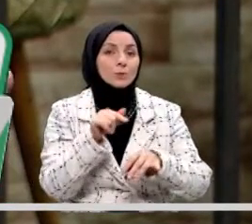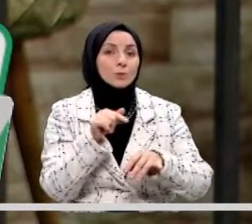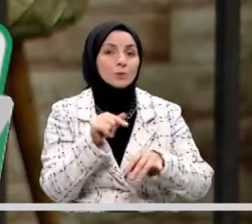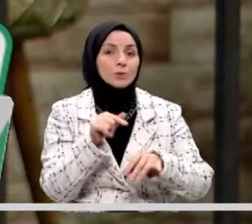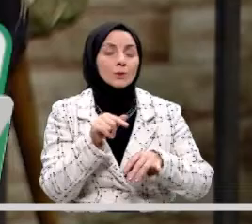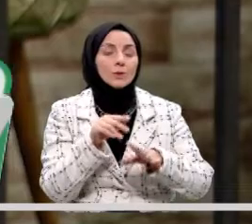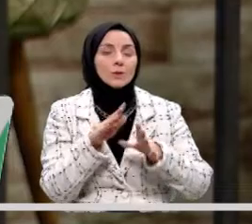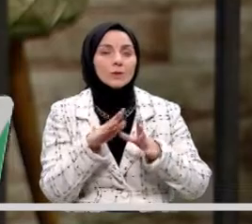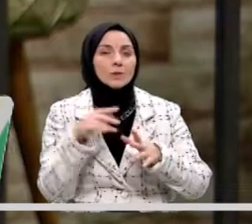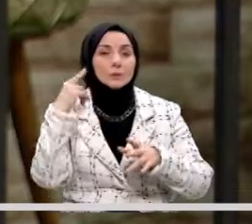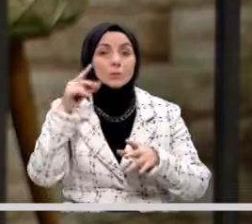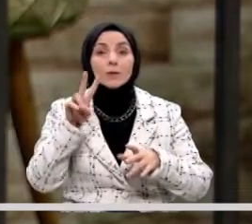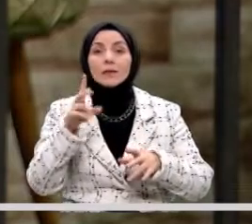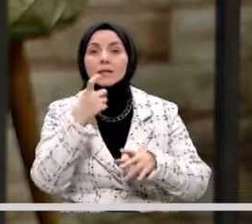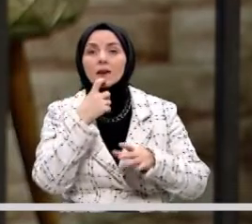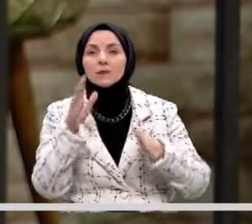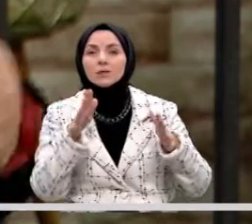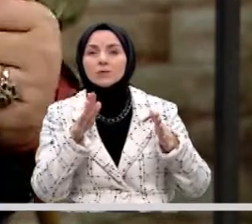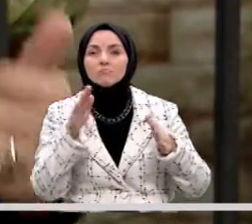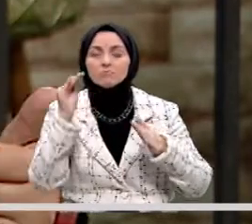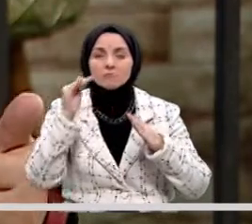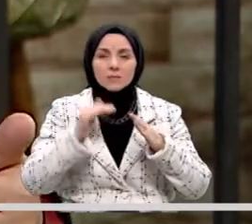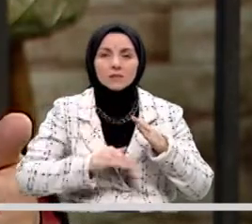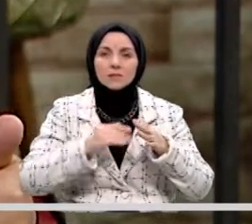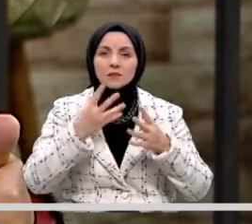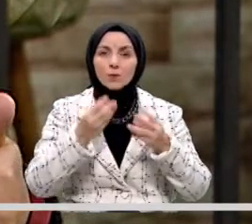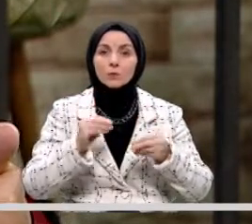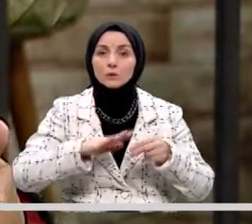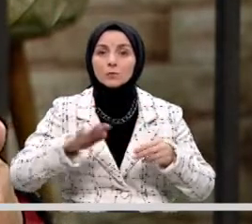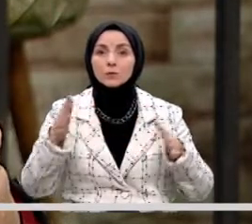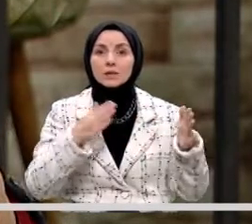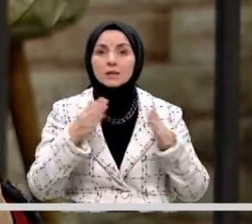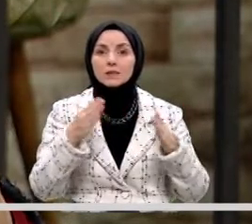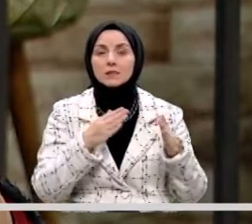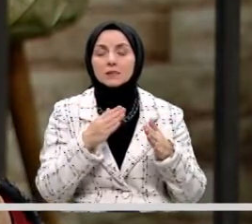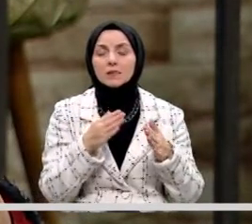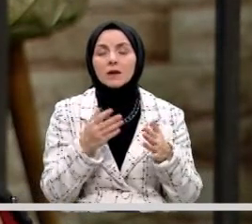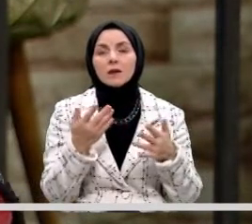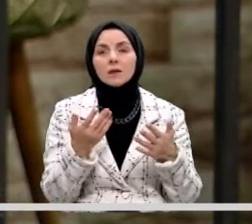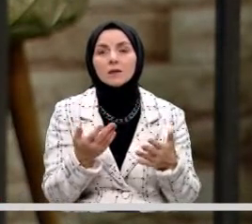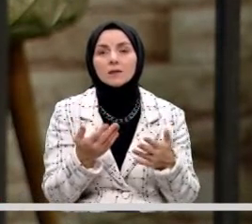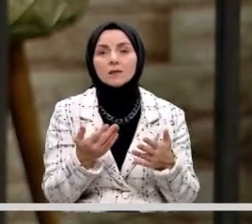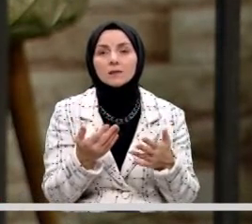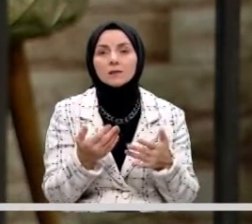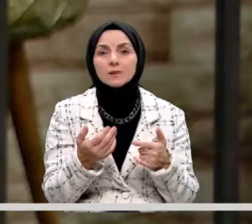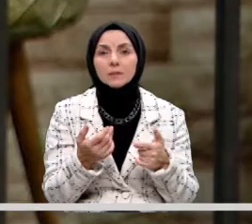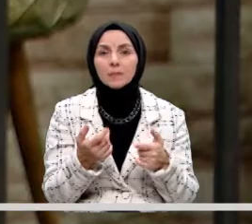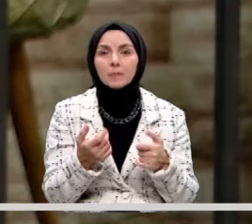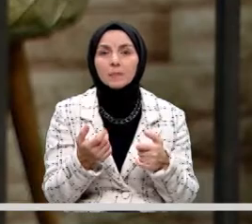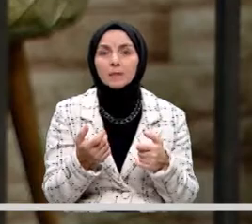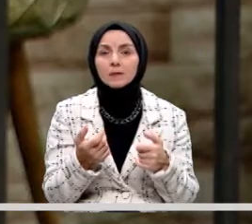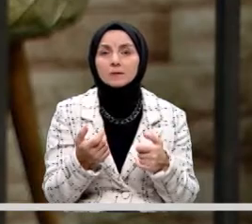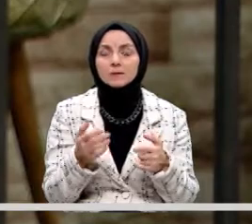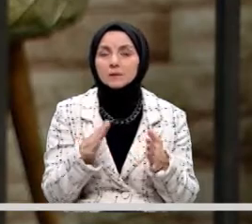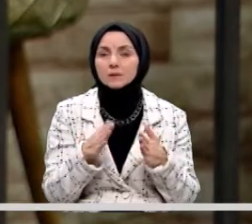paylaşımsızlık yok ama diğeri okula gitmiş diğeri evde büyük bir ihtimalle öyle anladık değil mi şimdi diğer okula gidiyor